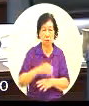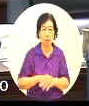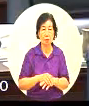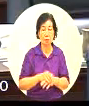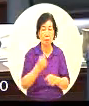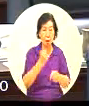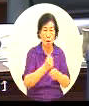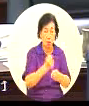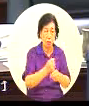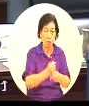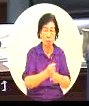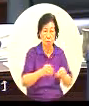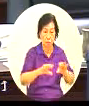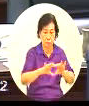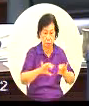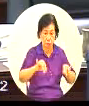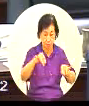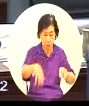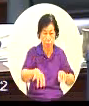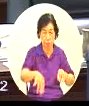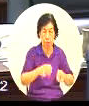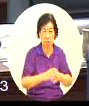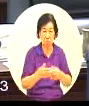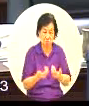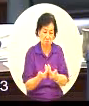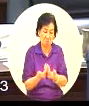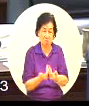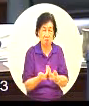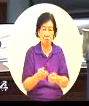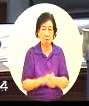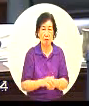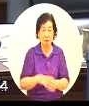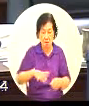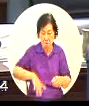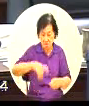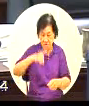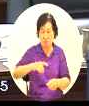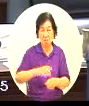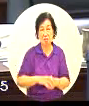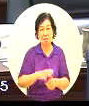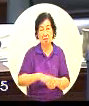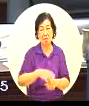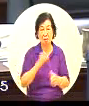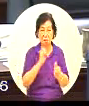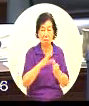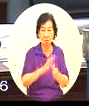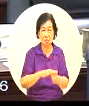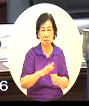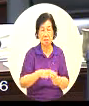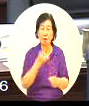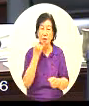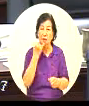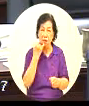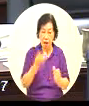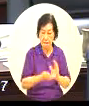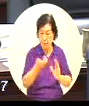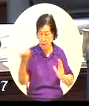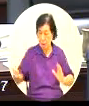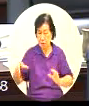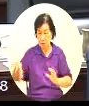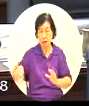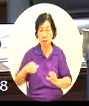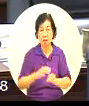那伤过矮啊。我当初嘛建议讲，市政府应该缩来这个所在。这个所在总